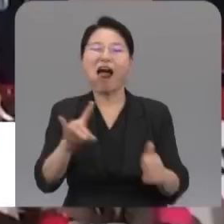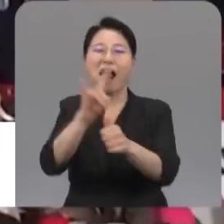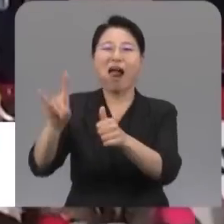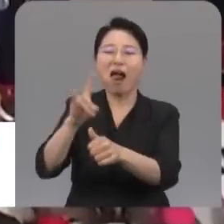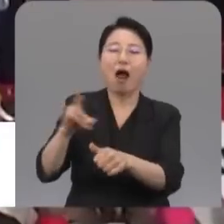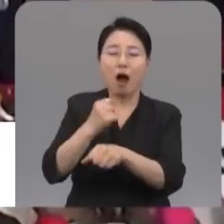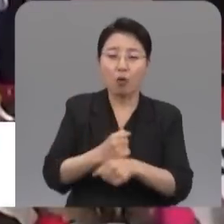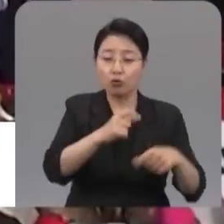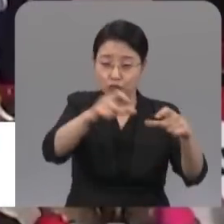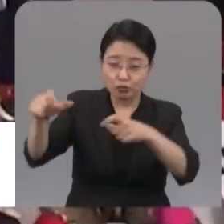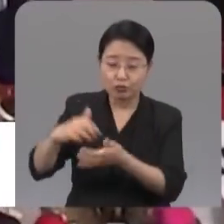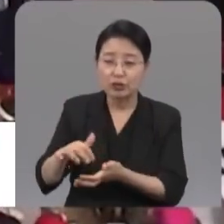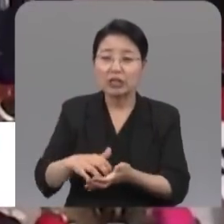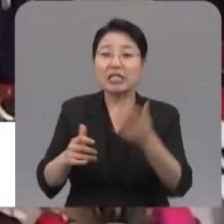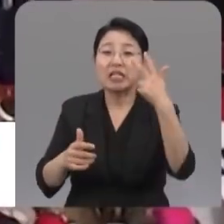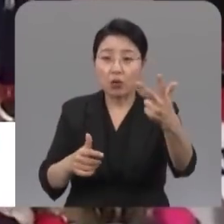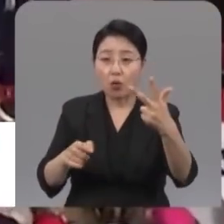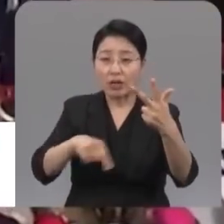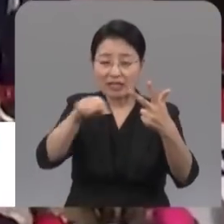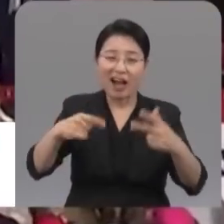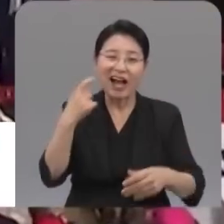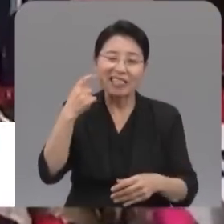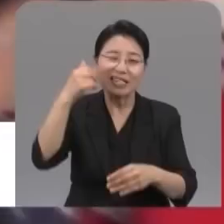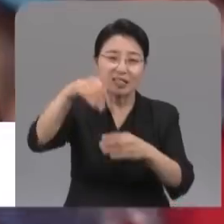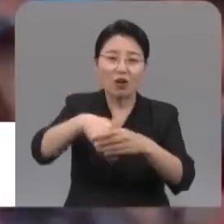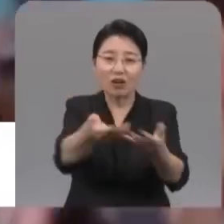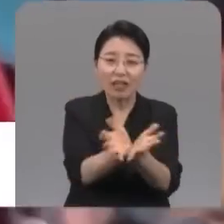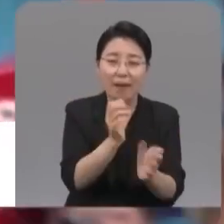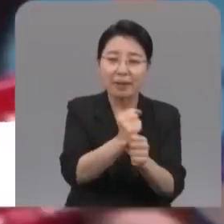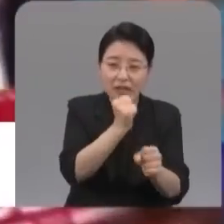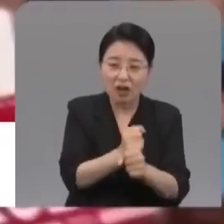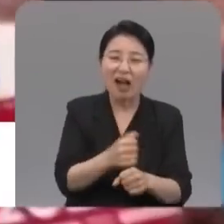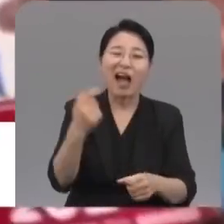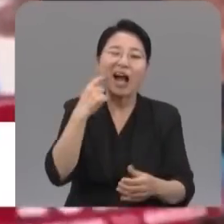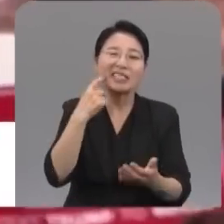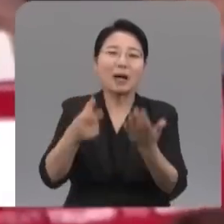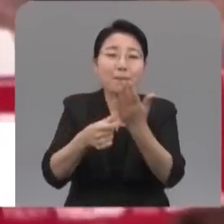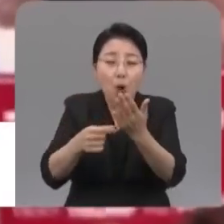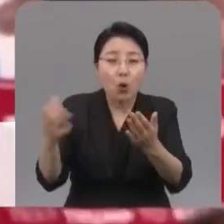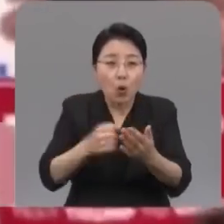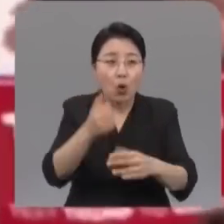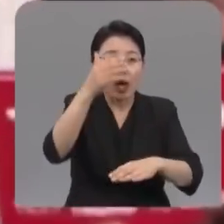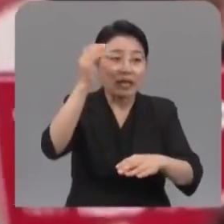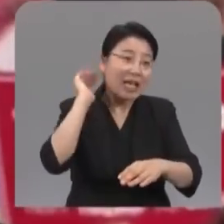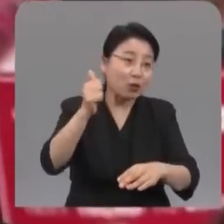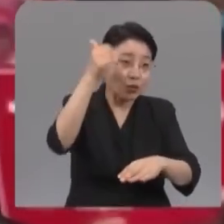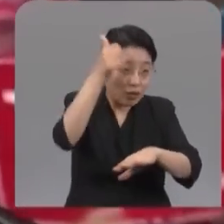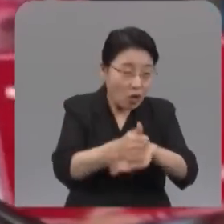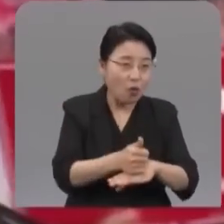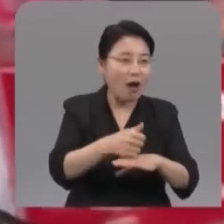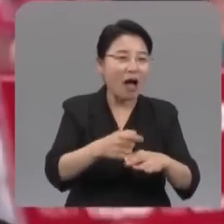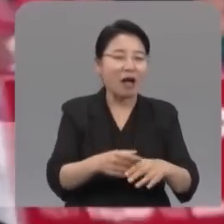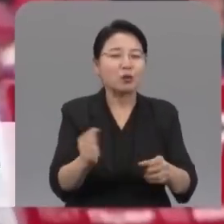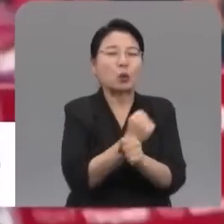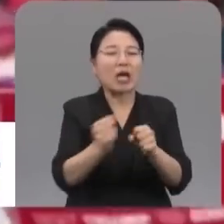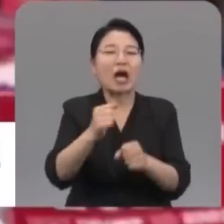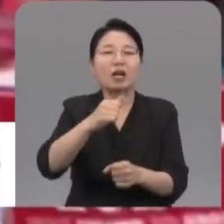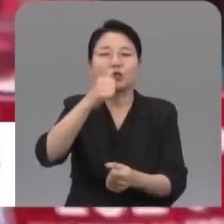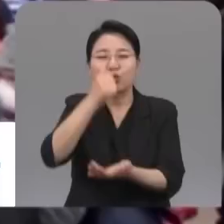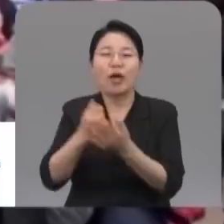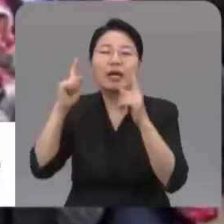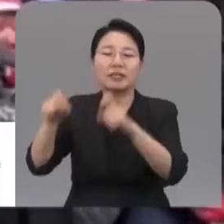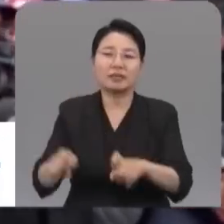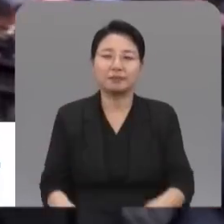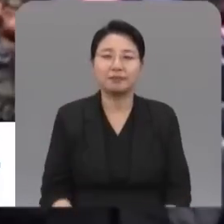7개 주에서 가짜 선거인단의 가짜 표로 대선 결과를 조작하려 한 정황도 드러났습니다. 특히 2021년